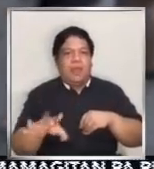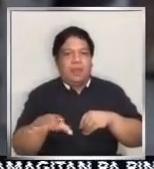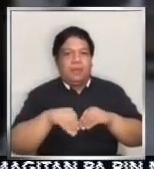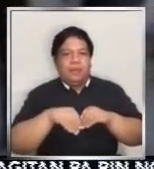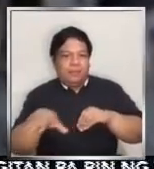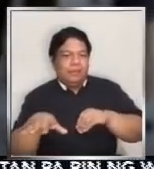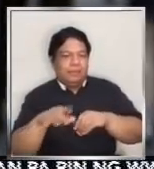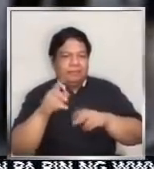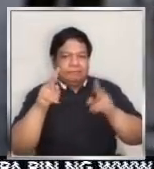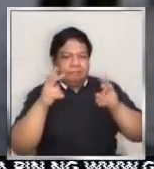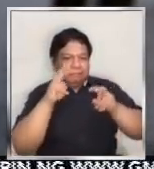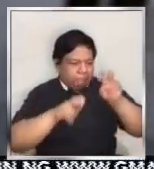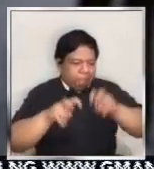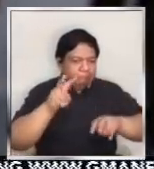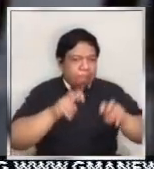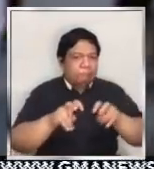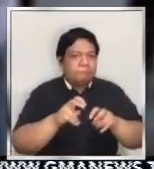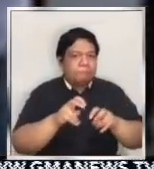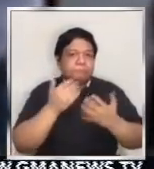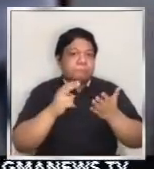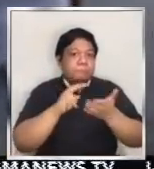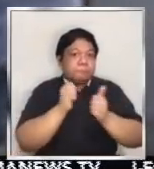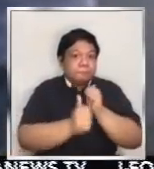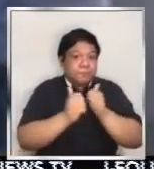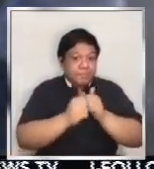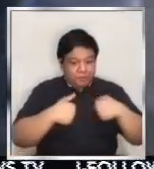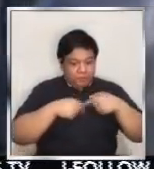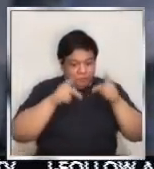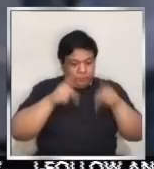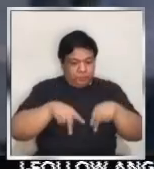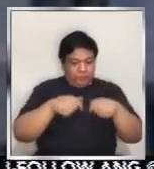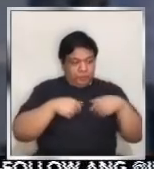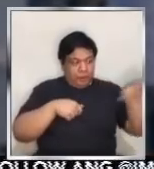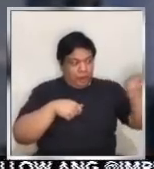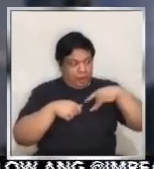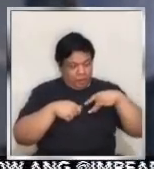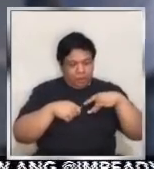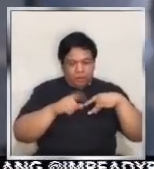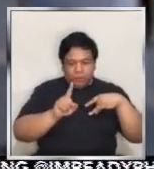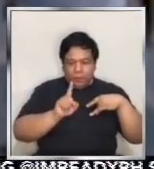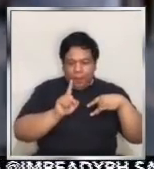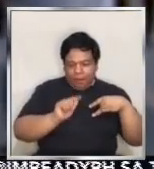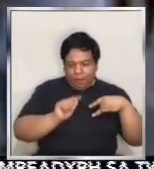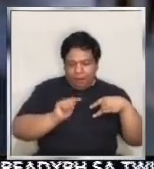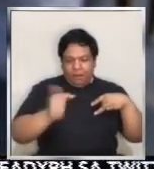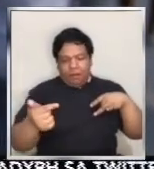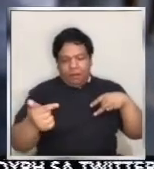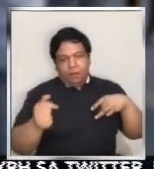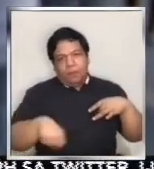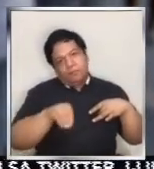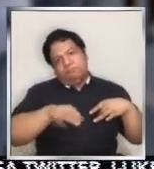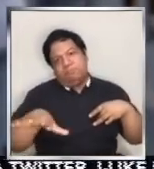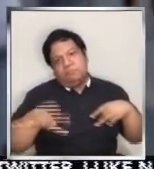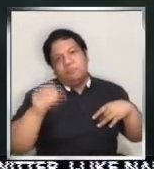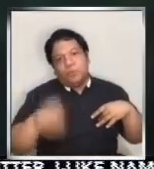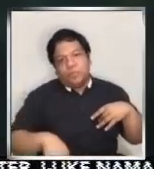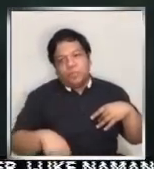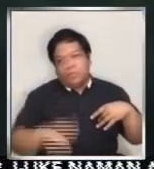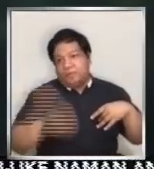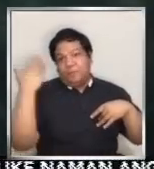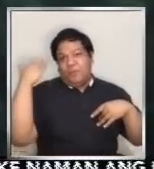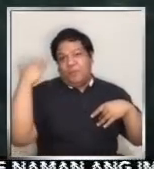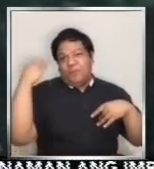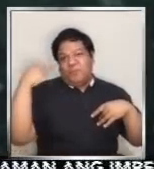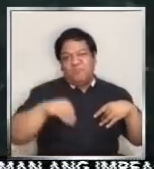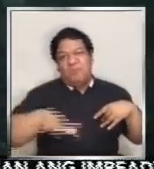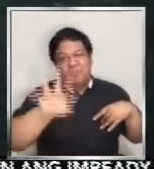rate. Ibig sabihin, for every person, it's just 1 na maari na maging apektado or mapanghawahan.